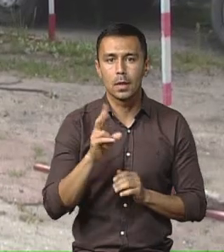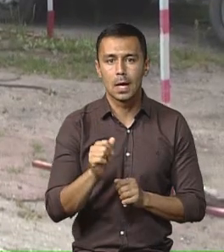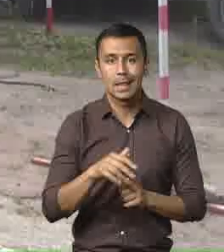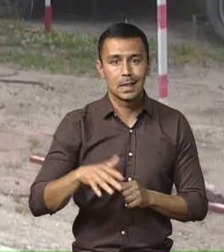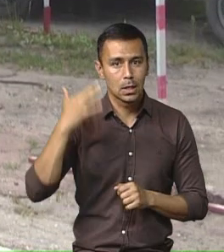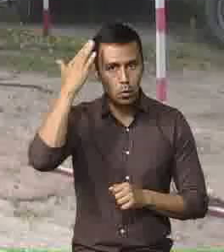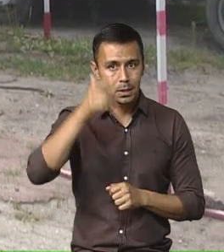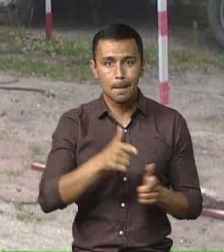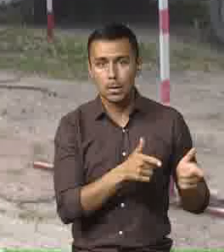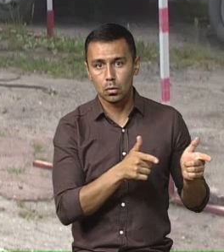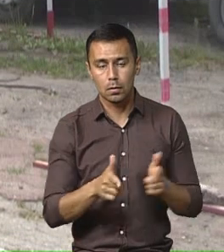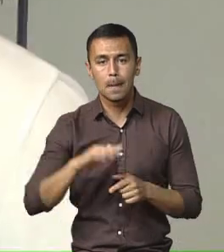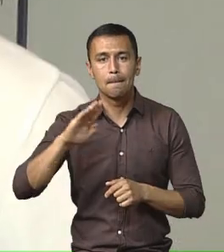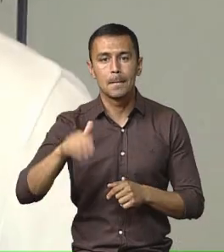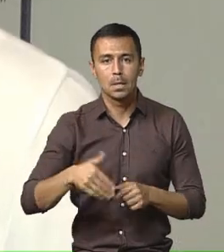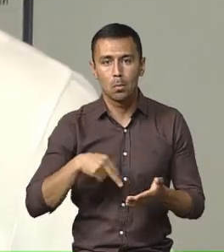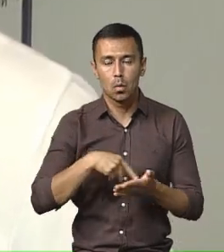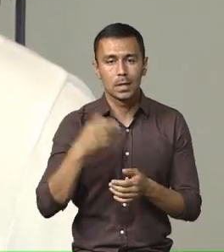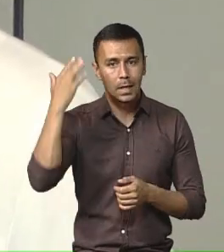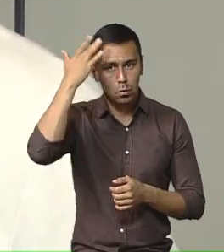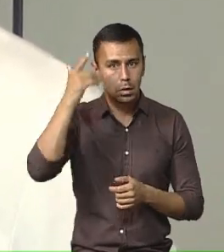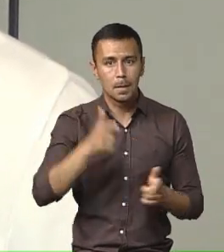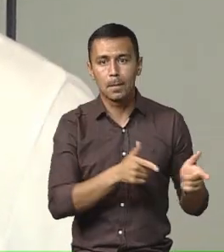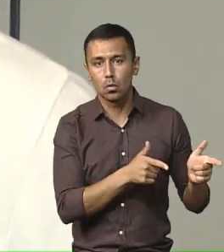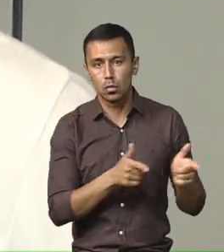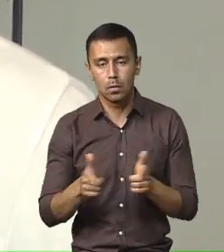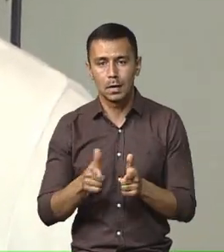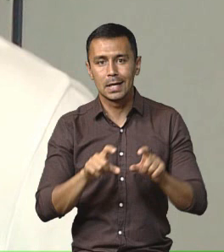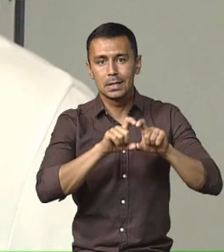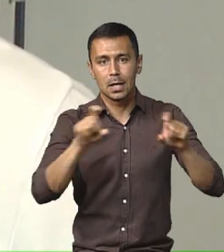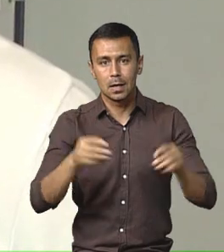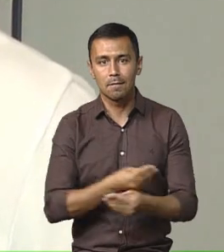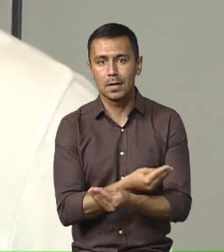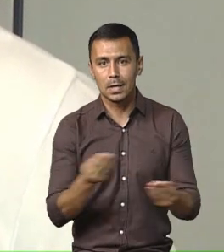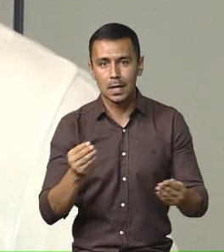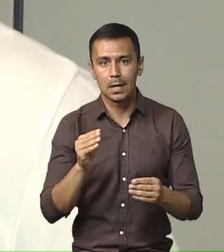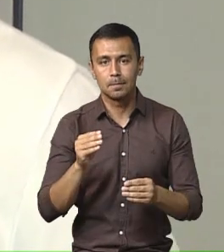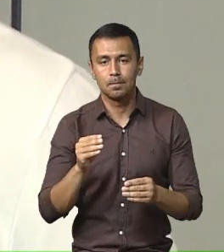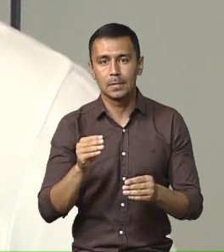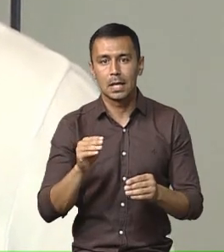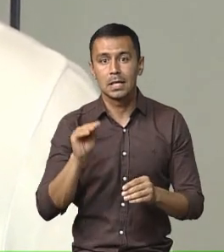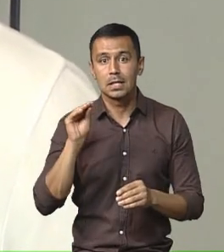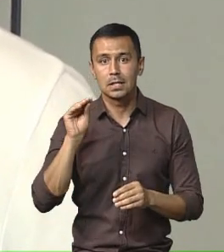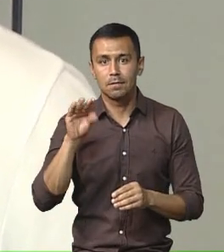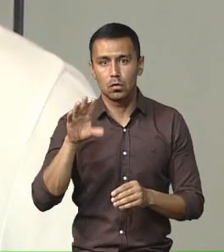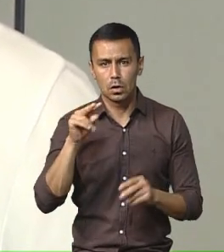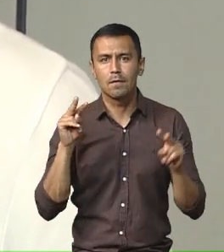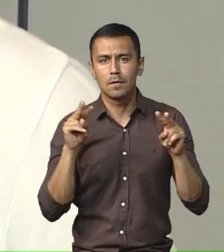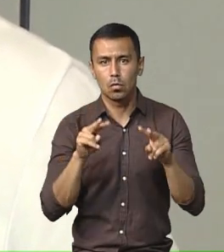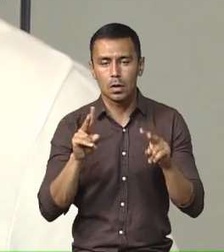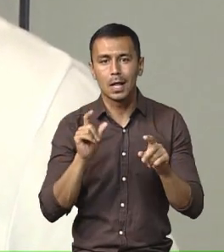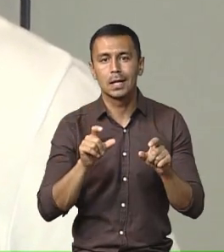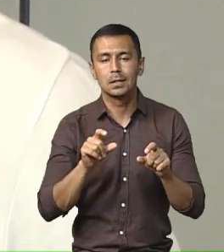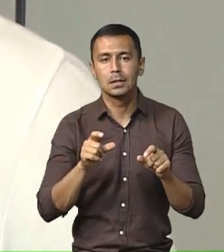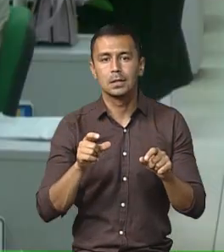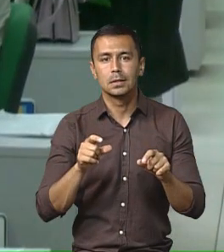теоретичній підготовці. Після проходження теоретичної підготовки заклад видає свідоцтво, але заклад